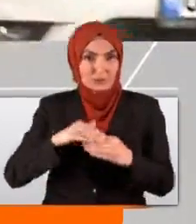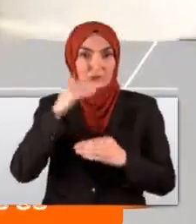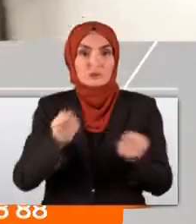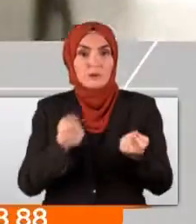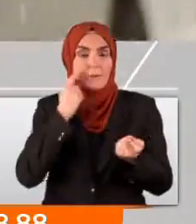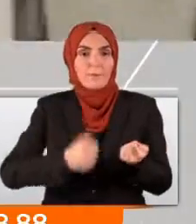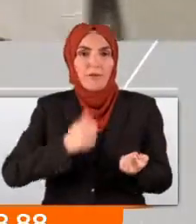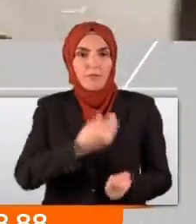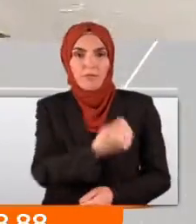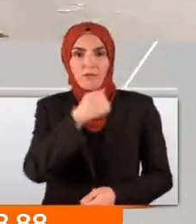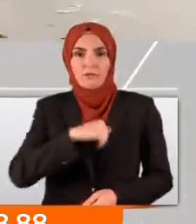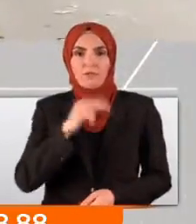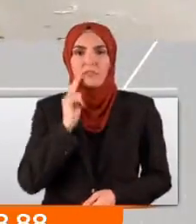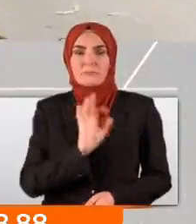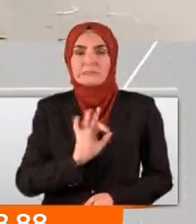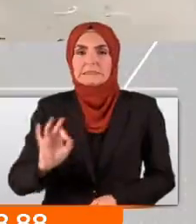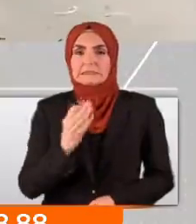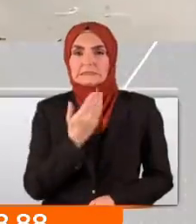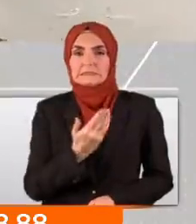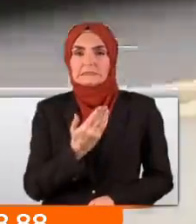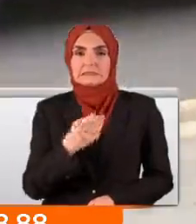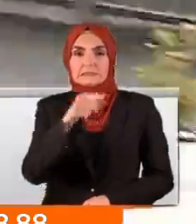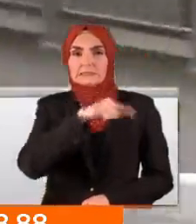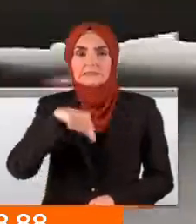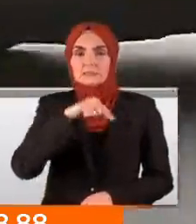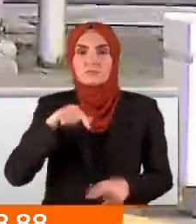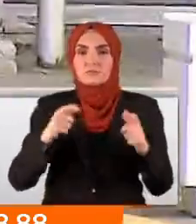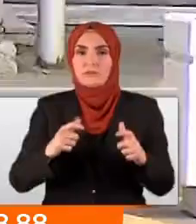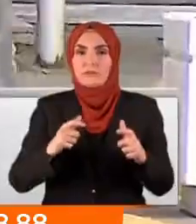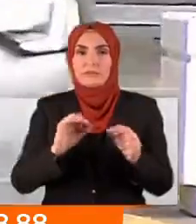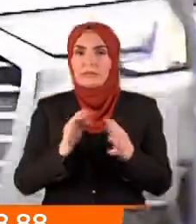ne terbiyesizliktir ya? Siz burayı ne zannediyorsunuz?